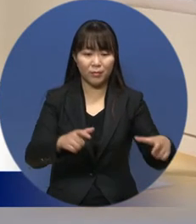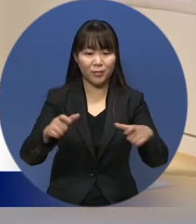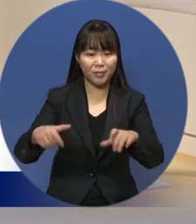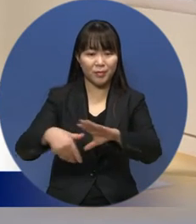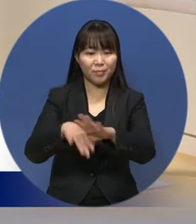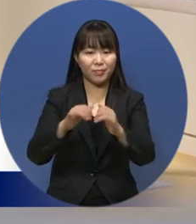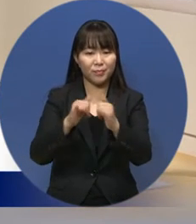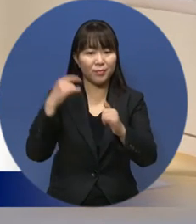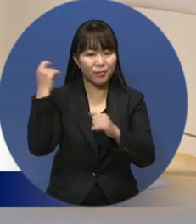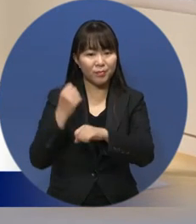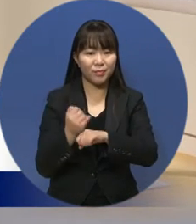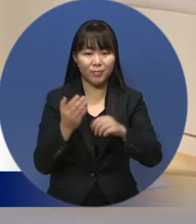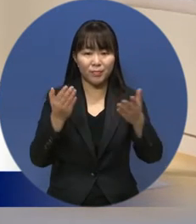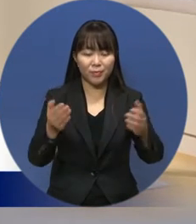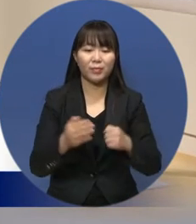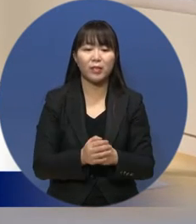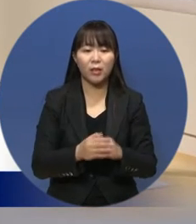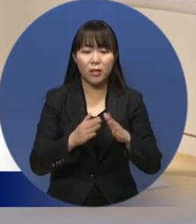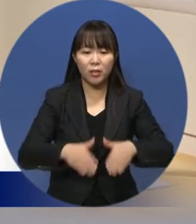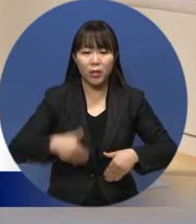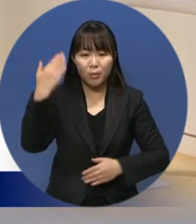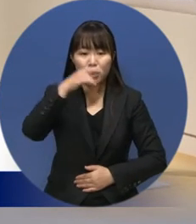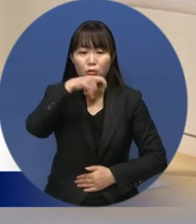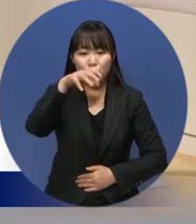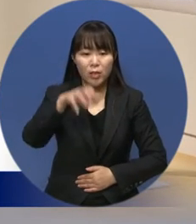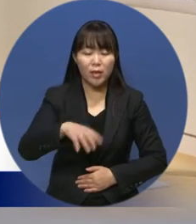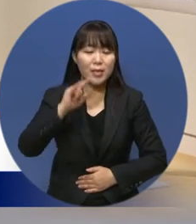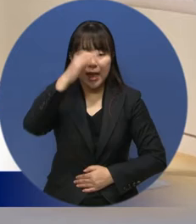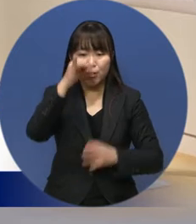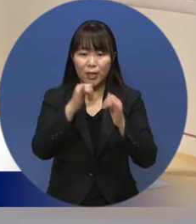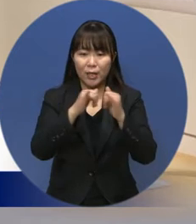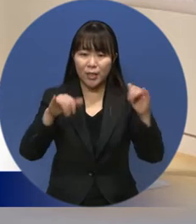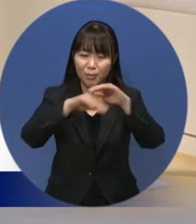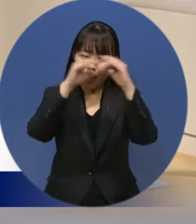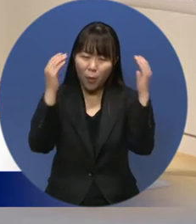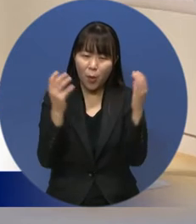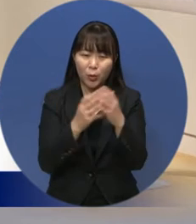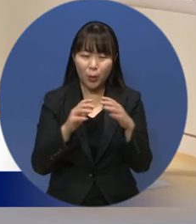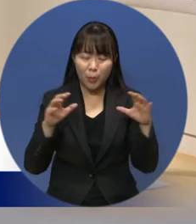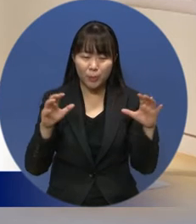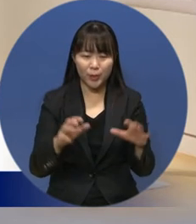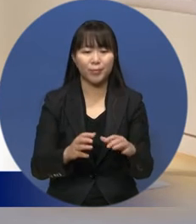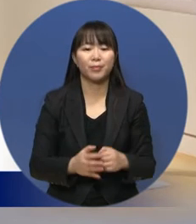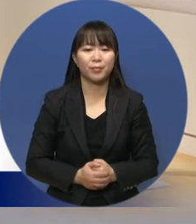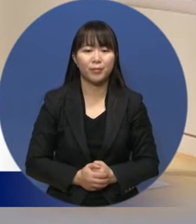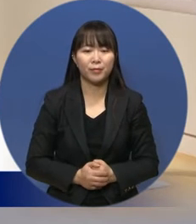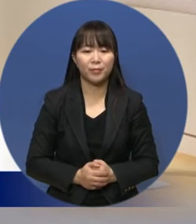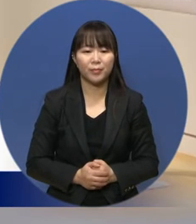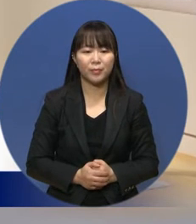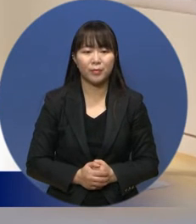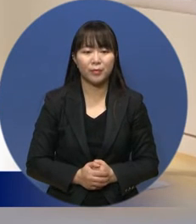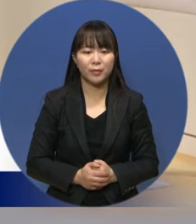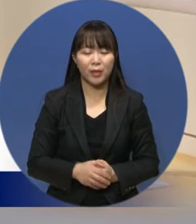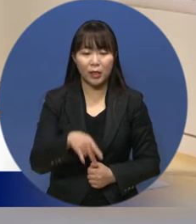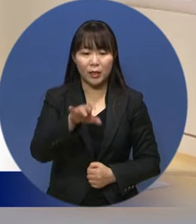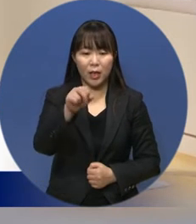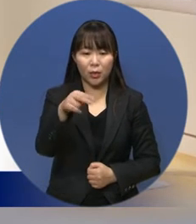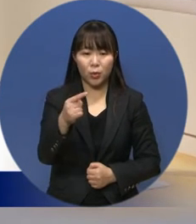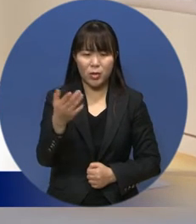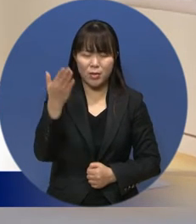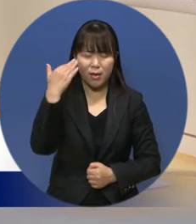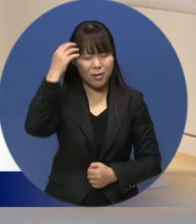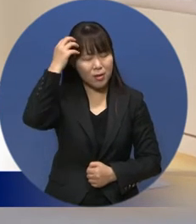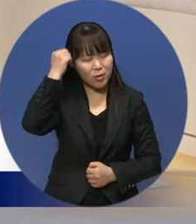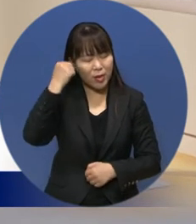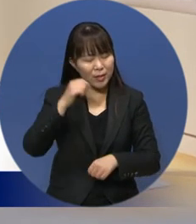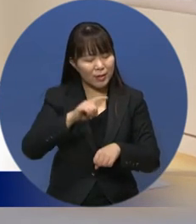전해드립니다 전남 여수에서 예술인들이 한마음 한뜻으로 뭉쳤습니다 장도에 옛 기억과